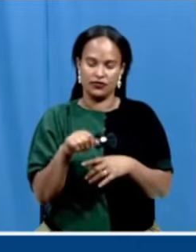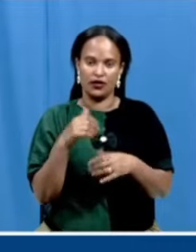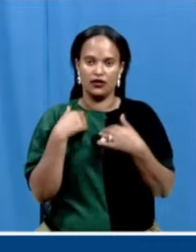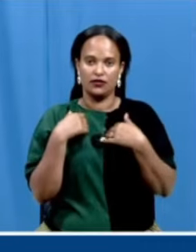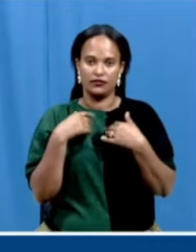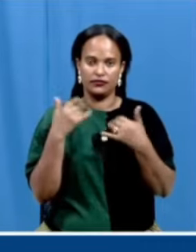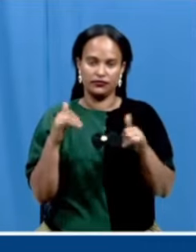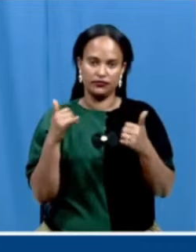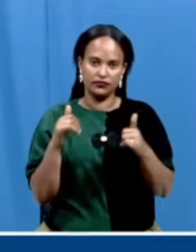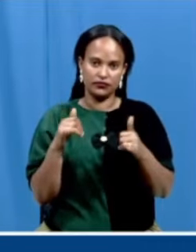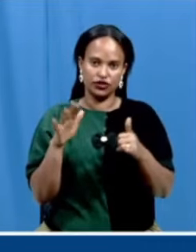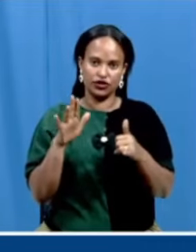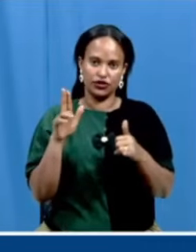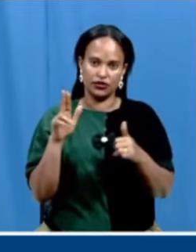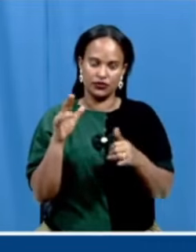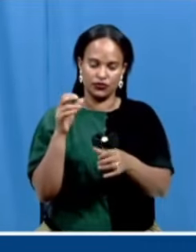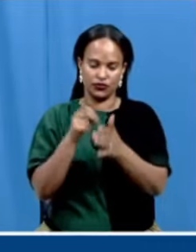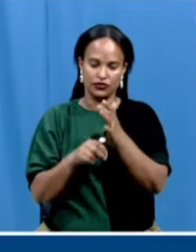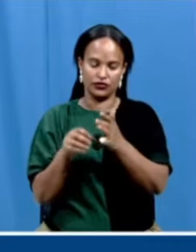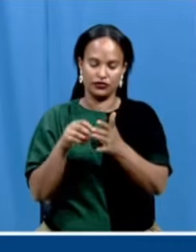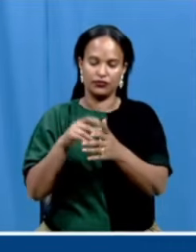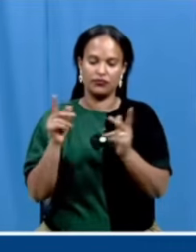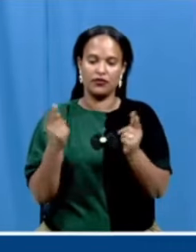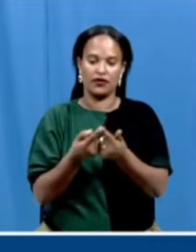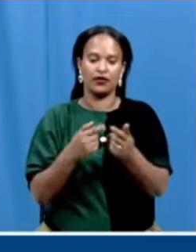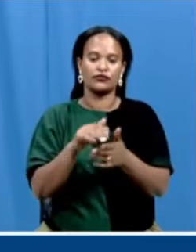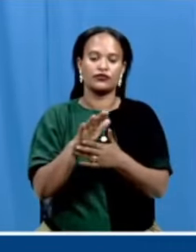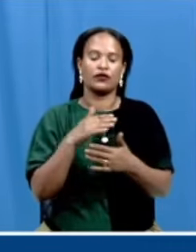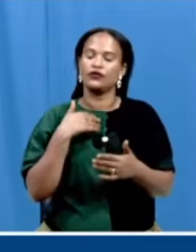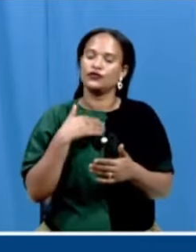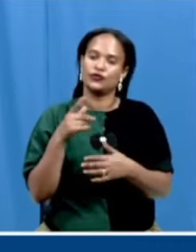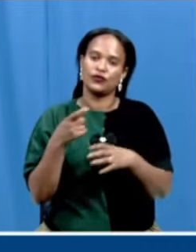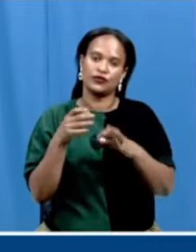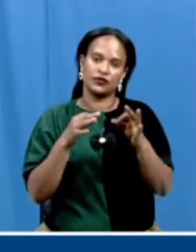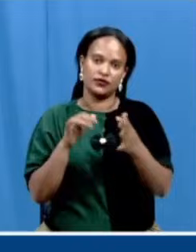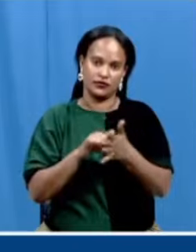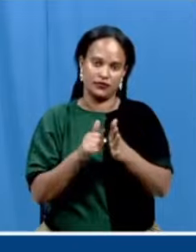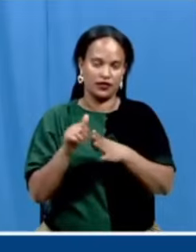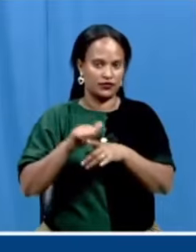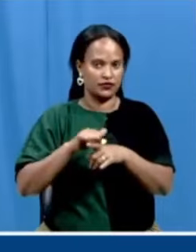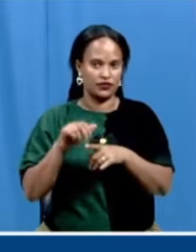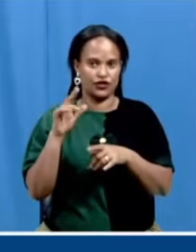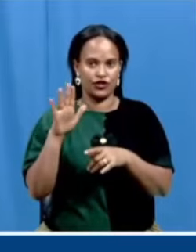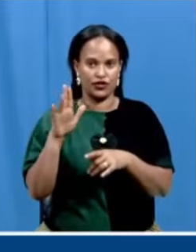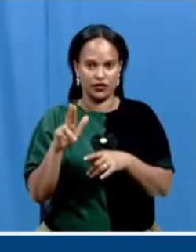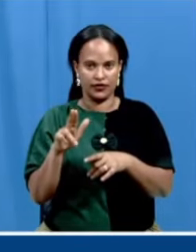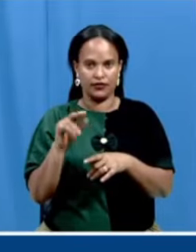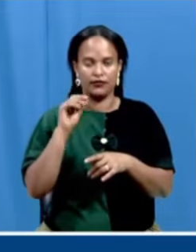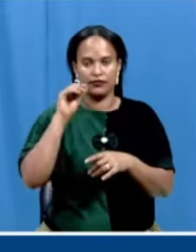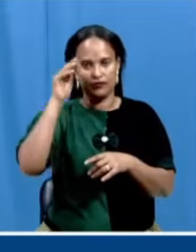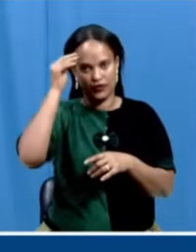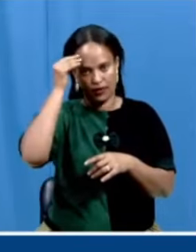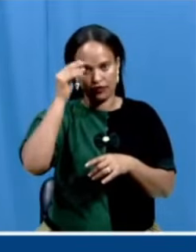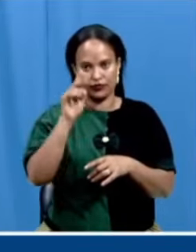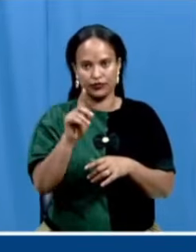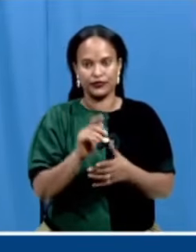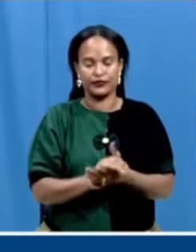ከም ተፃወቲ ስሑል ሽረ ውፅኢት ሒዞም ካብ ሜዳ ንምውፃእ ብዘርኡ ፃዕሪ ሕጉስ ምዃኑ ዝገለፀ ድማ ኣሰልጠኒ ጋንታ ስሑል ሽረ መብራቶም ፍሳ